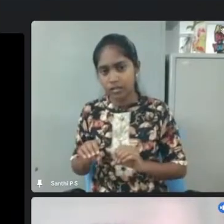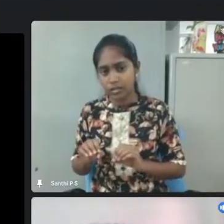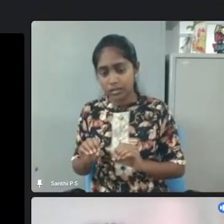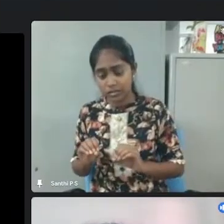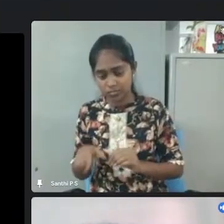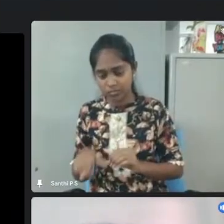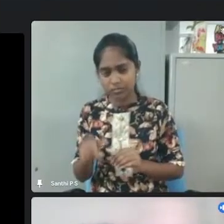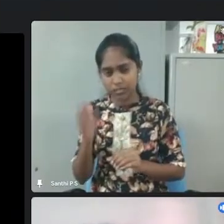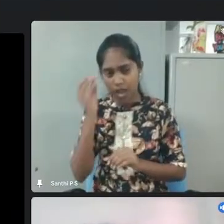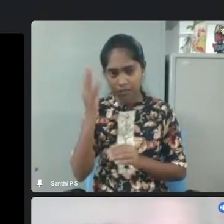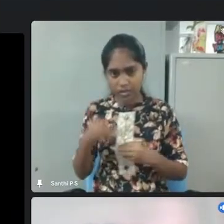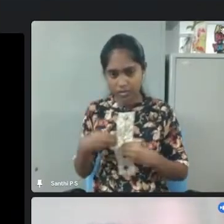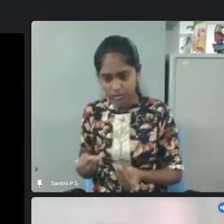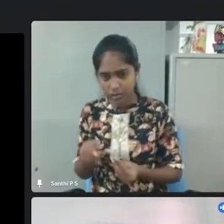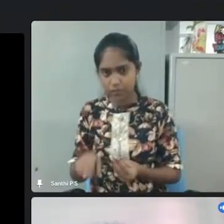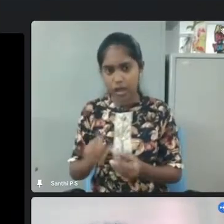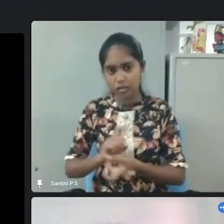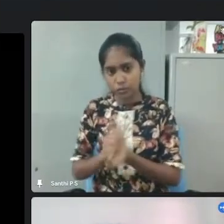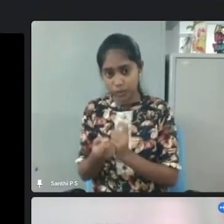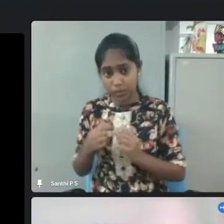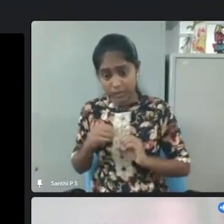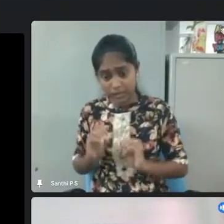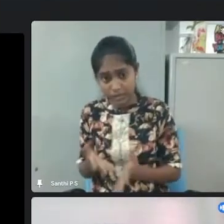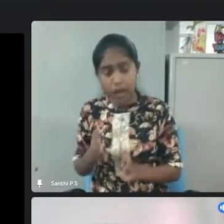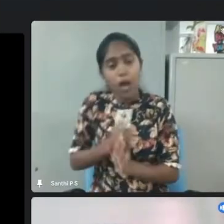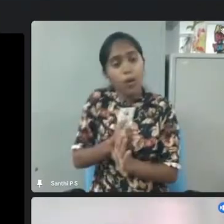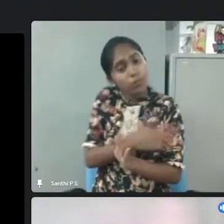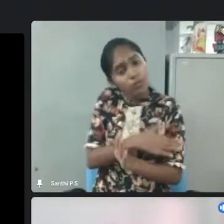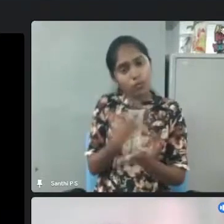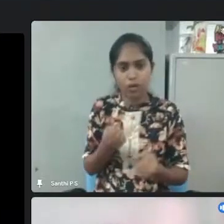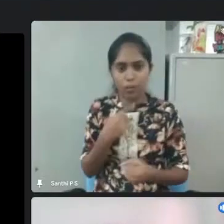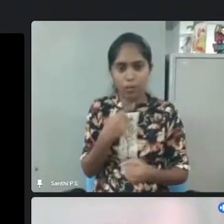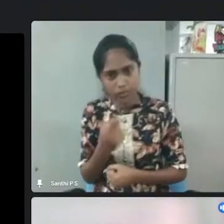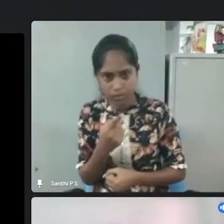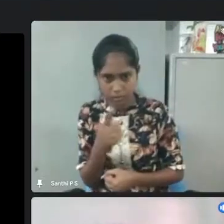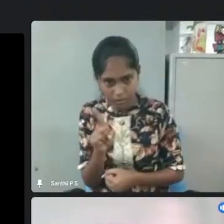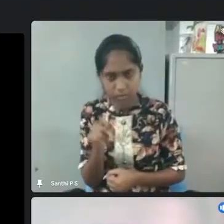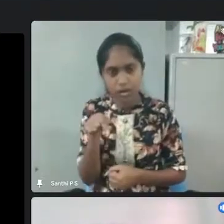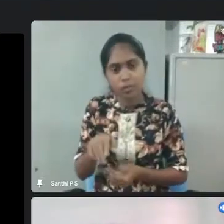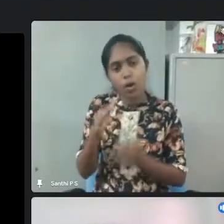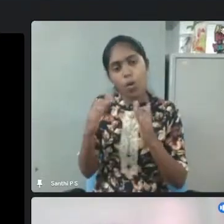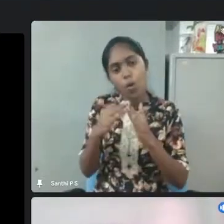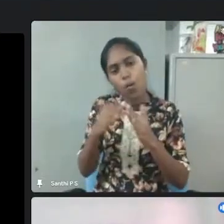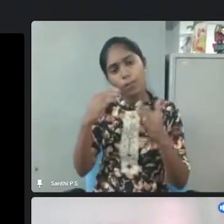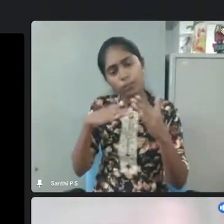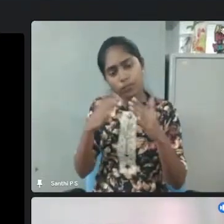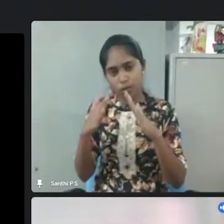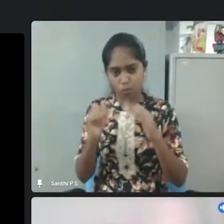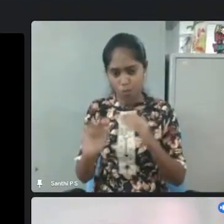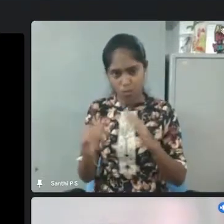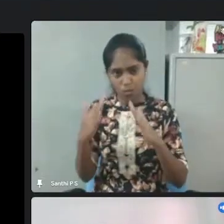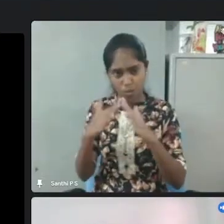തുടങ്ങുമ്പോൾ എത്രയും നേരത്തെ തുടങ്ങണം എന്ന് നമ്മൾ പറയാറുണ്ട്. അപ്പോൾ വീടിനുള്ളിൽ തന്നെ അവർ സ്വയം പര്യാപ്തരായാലേ പുറത്തോട്ട്